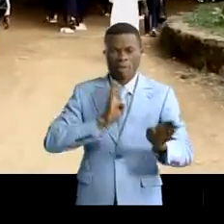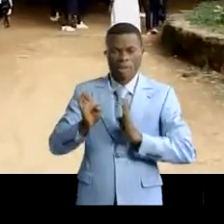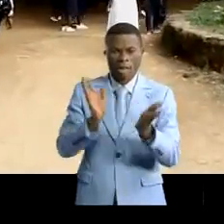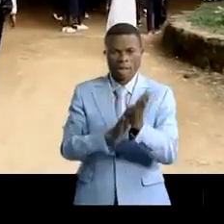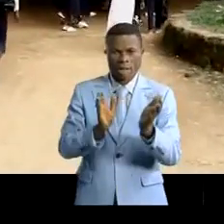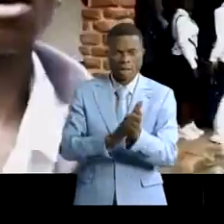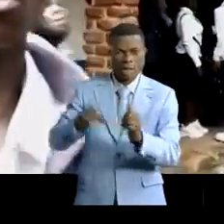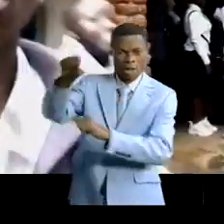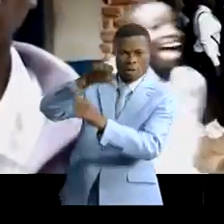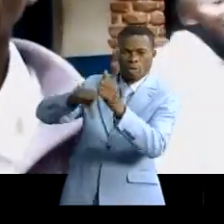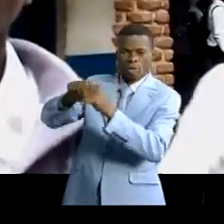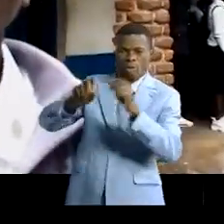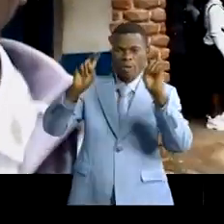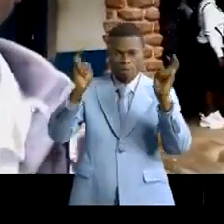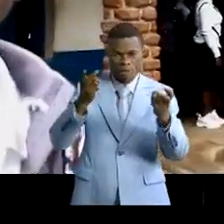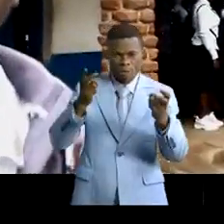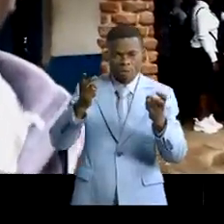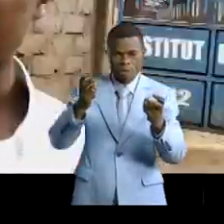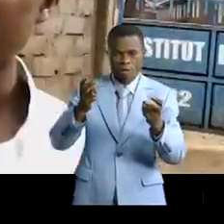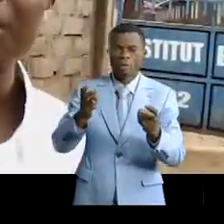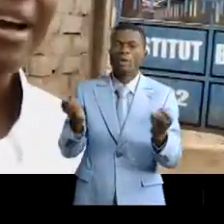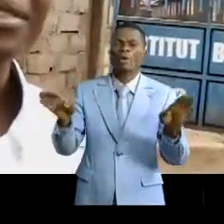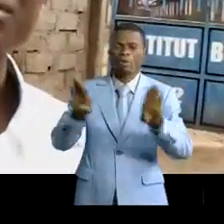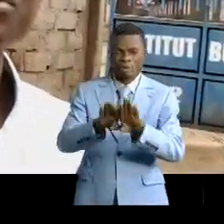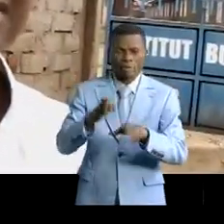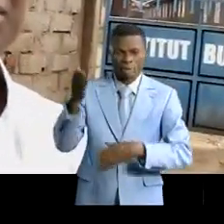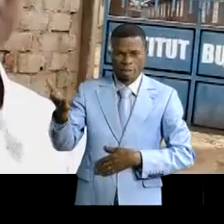écoles périphériques de la ville étaient désertes.